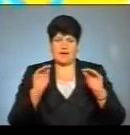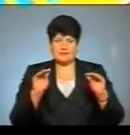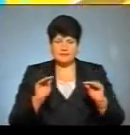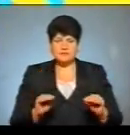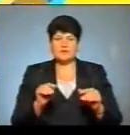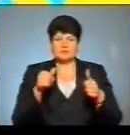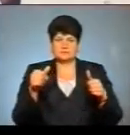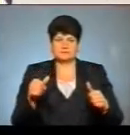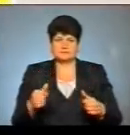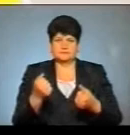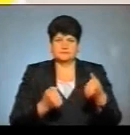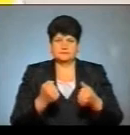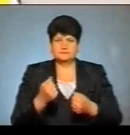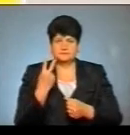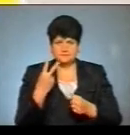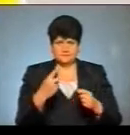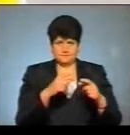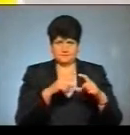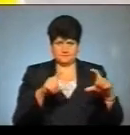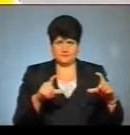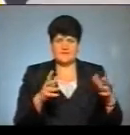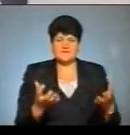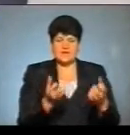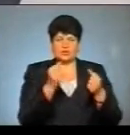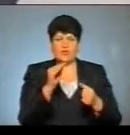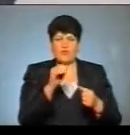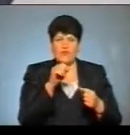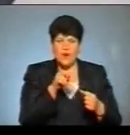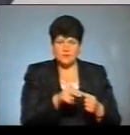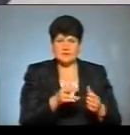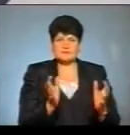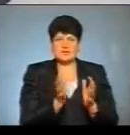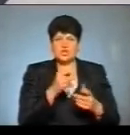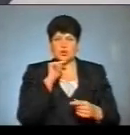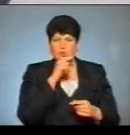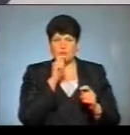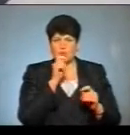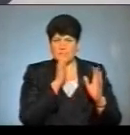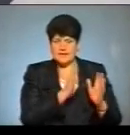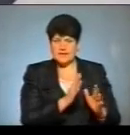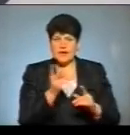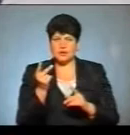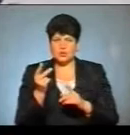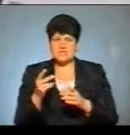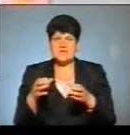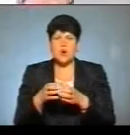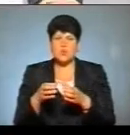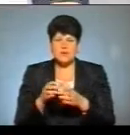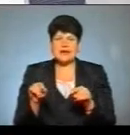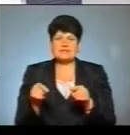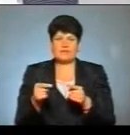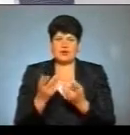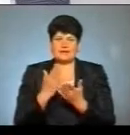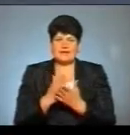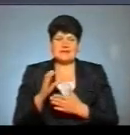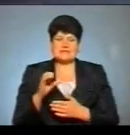розклеїти на автомобілях. Два види плакатів – це «Врятуй ФОП, збережи економіку України» і другий – це група, яка в нас створена, це